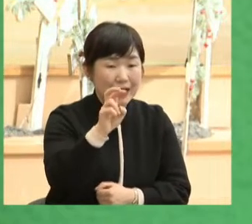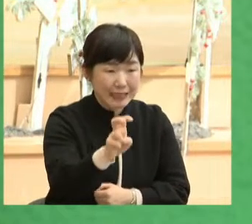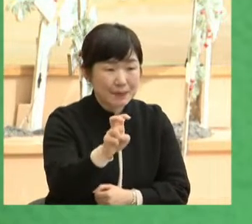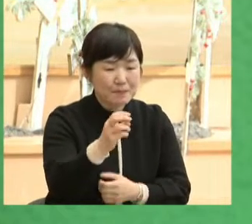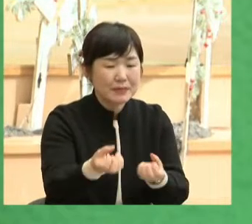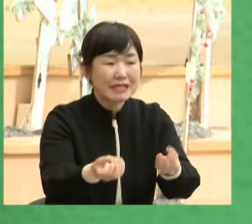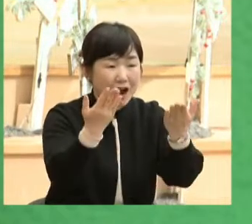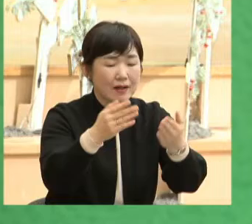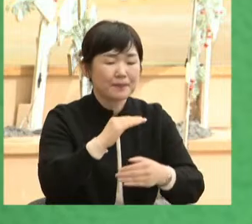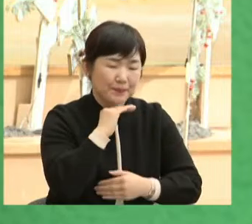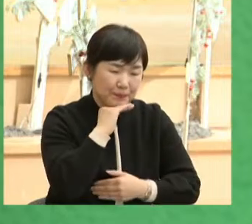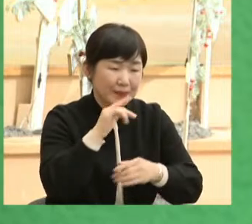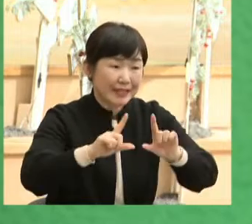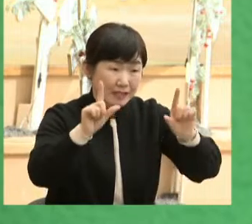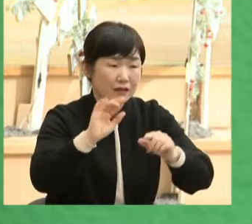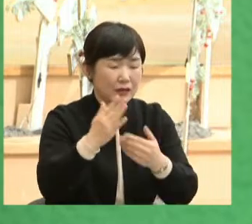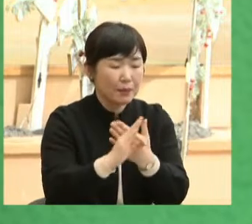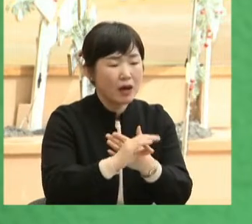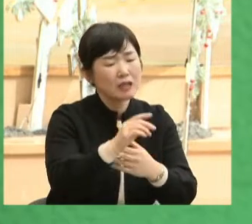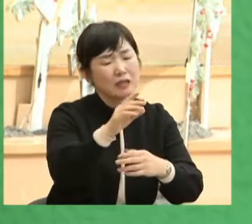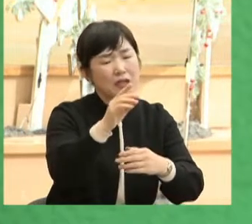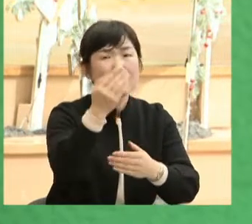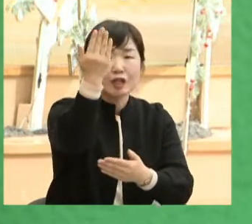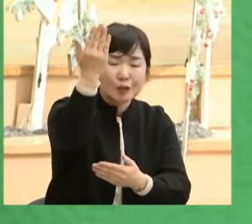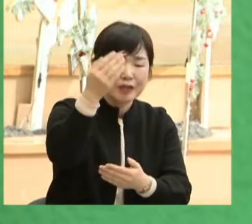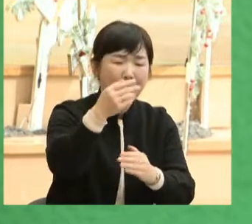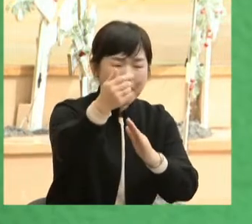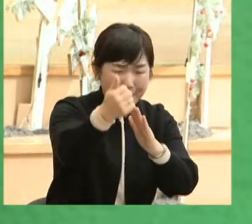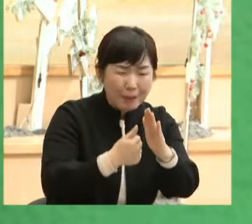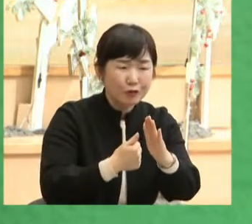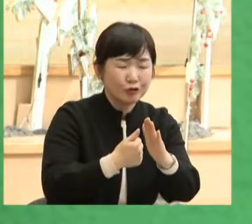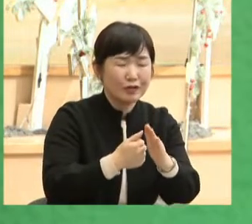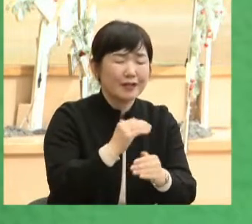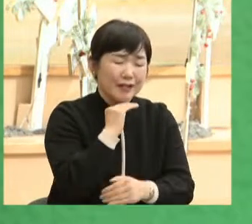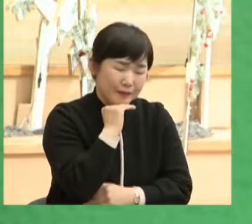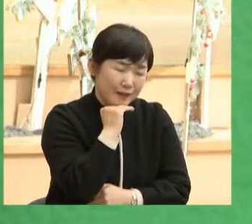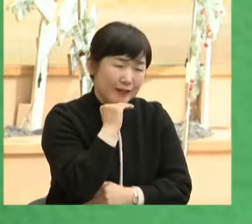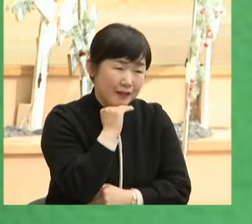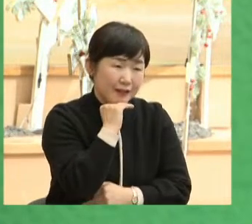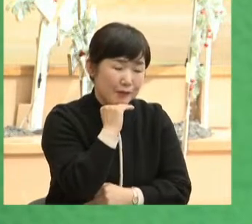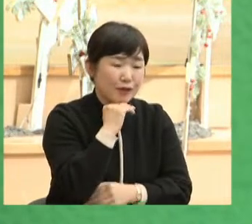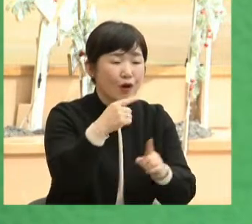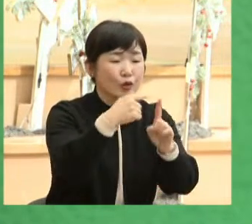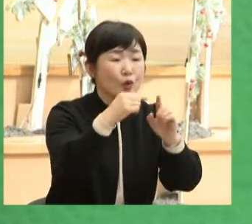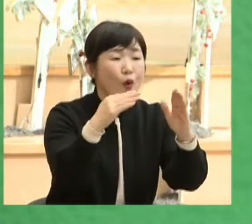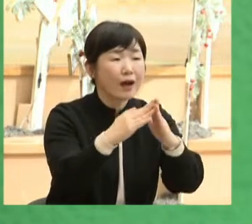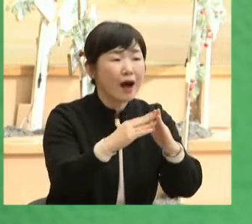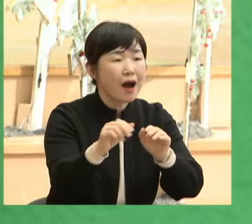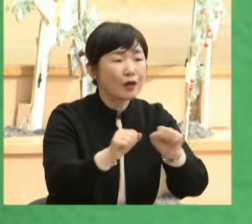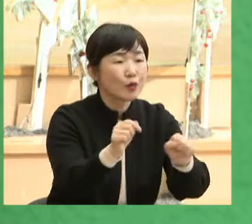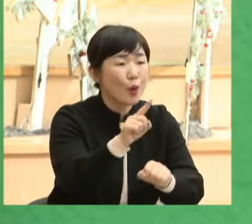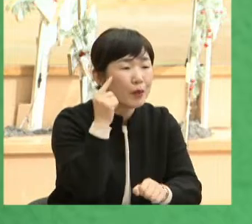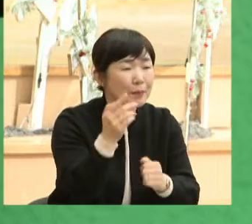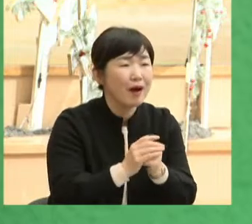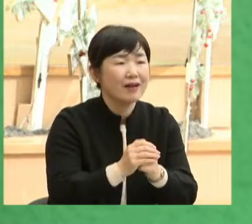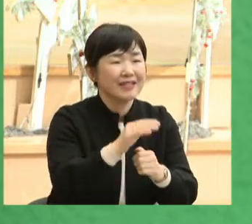그리스도의 탄생 그분의 진짜 방문 그분의 방문을 고대하면서 교회가 뭘 했냐